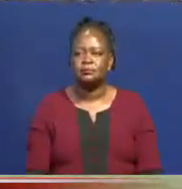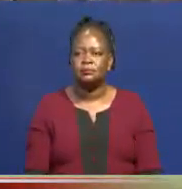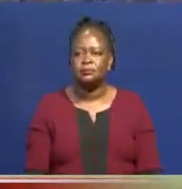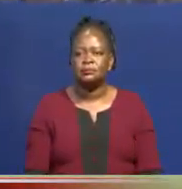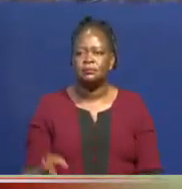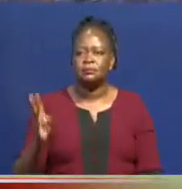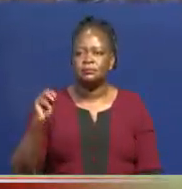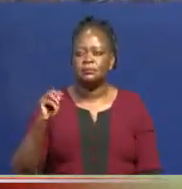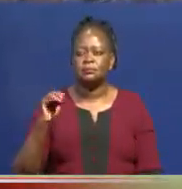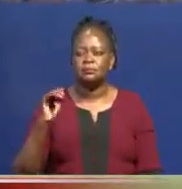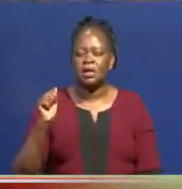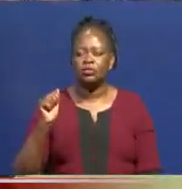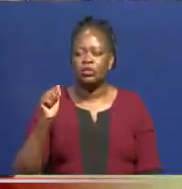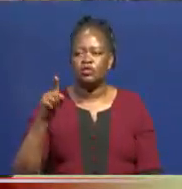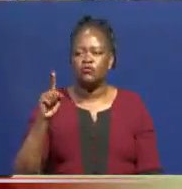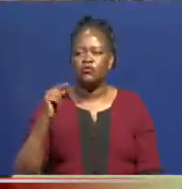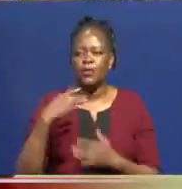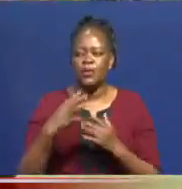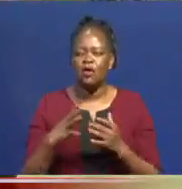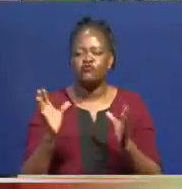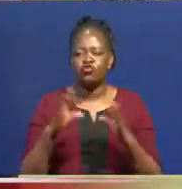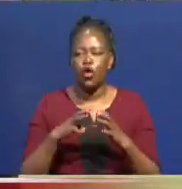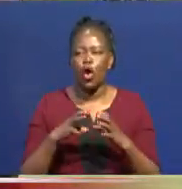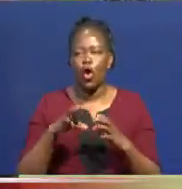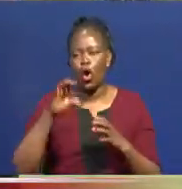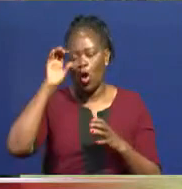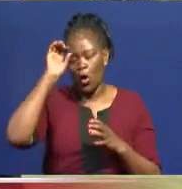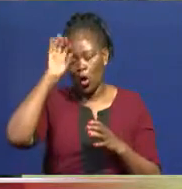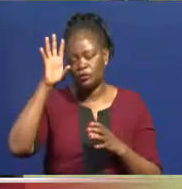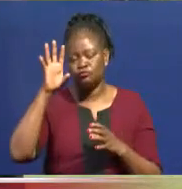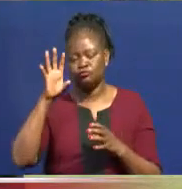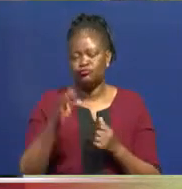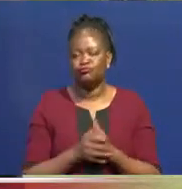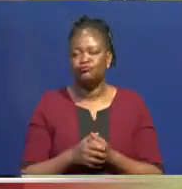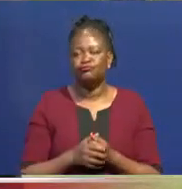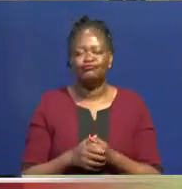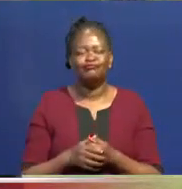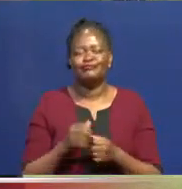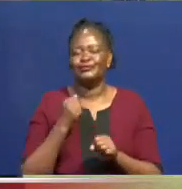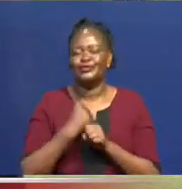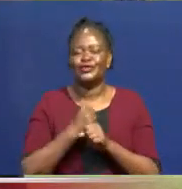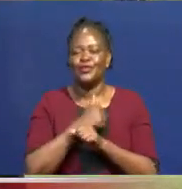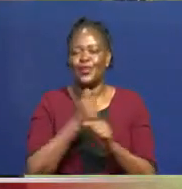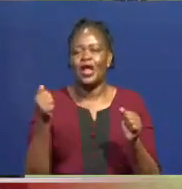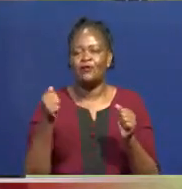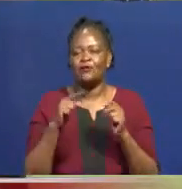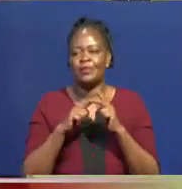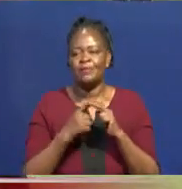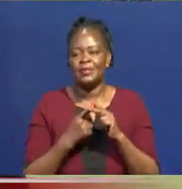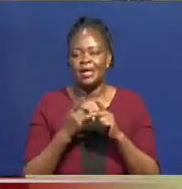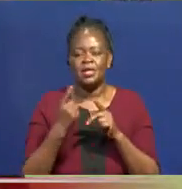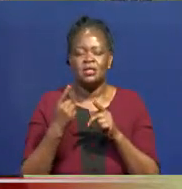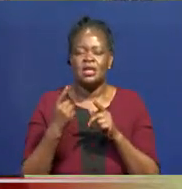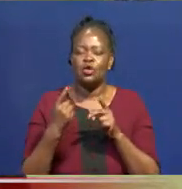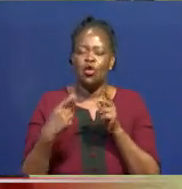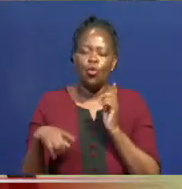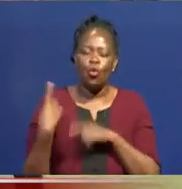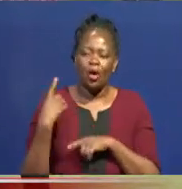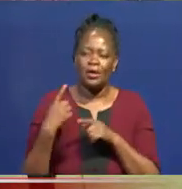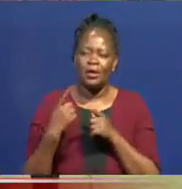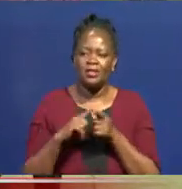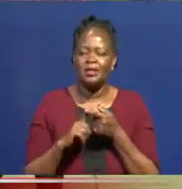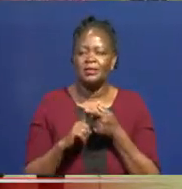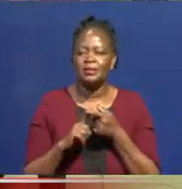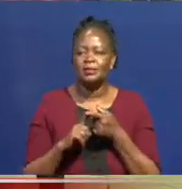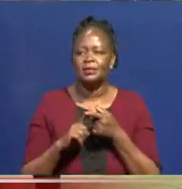Maigwa ambaye ni mchezaji wa kilabu cha gofu cha Kiambu aliandikisha matokeo bora tangu mwanzoni na kunyakua ubingwa katika michuano hiyo, huku